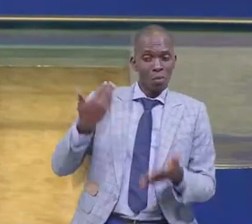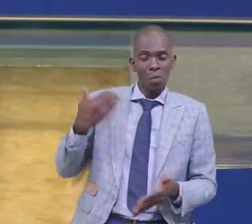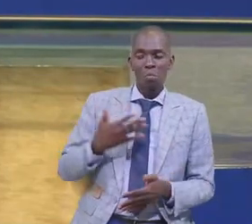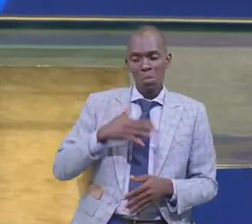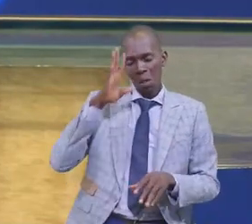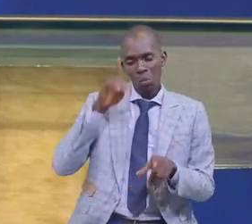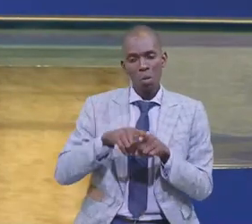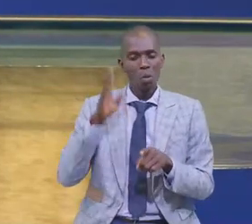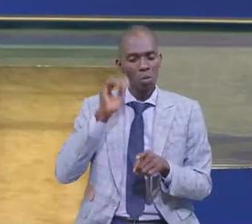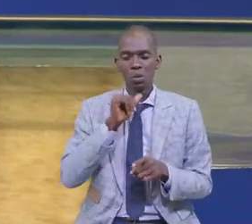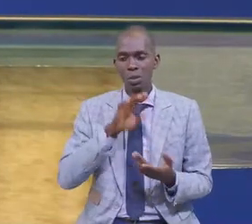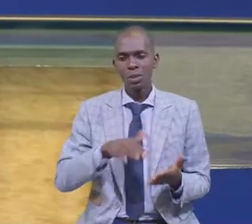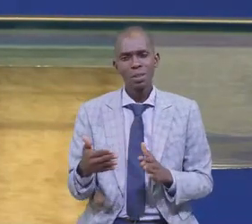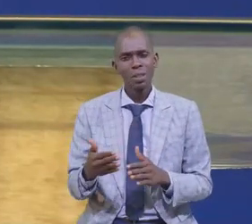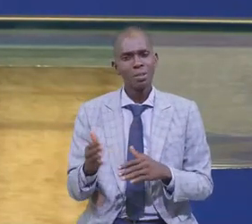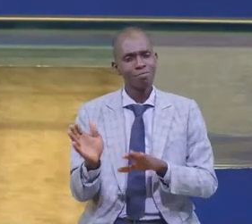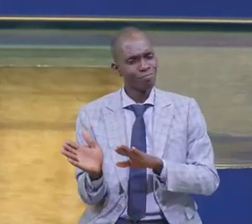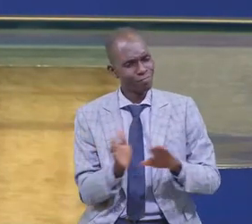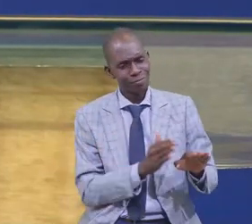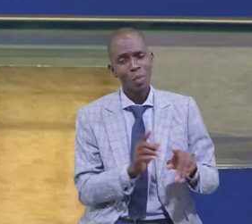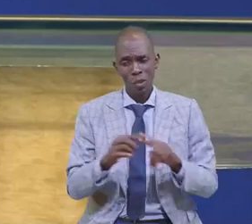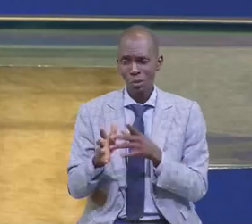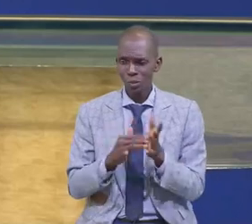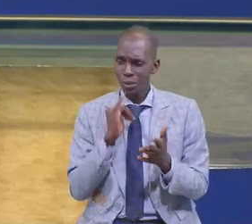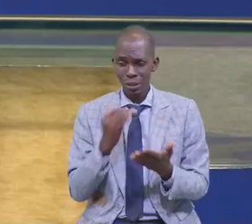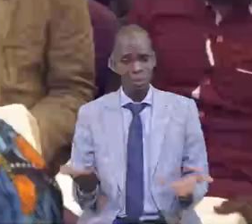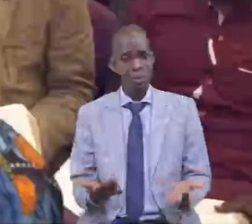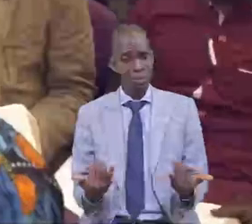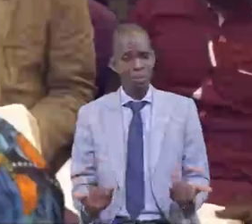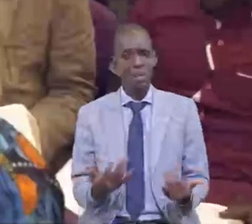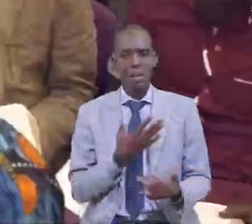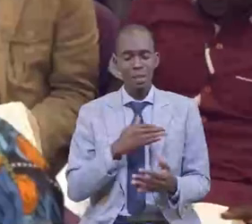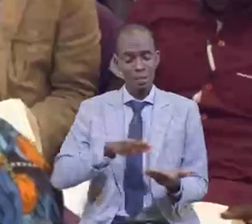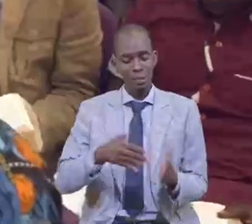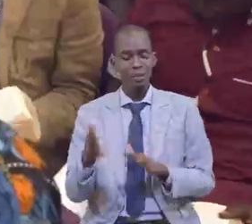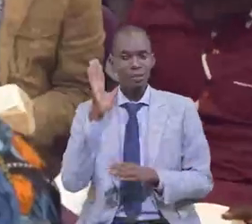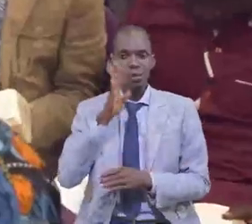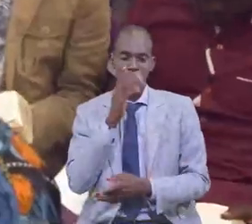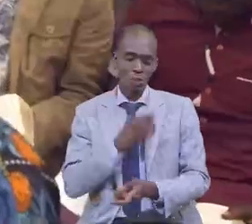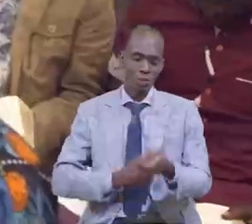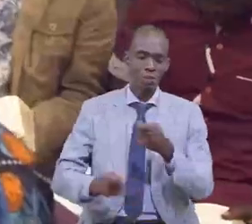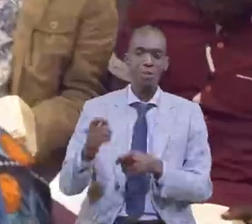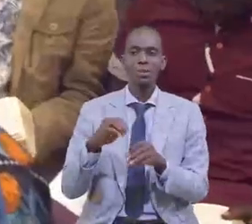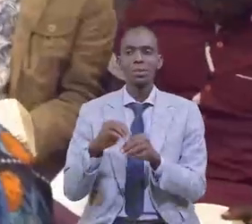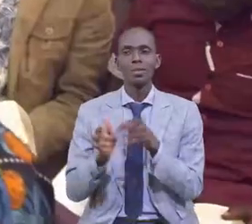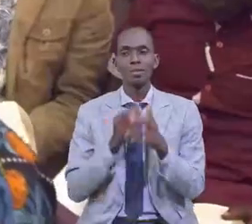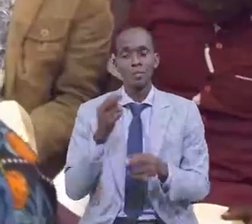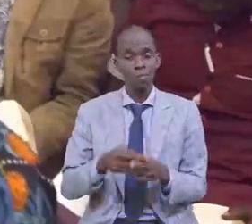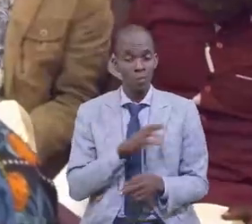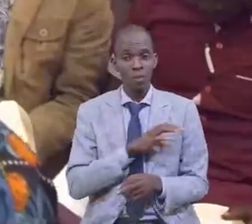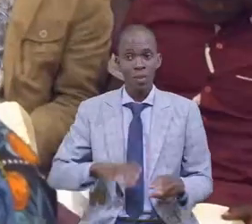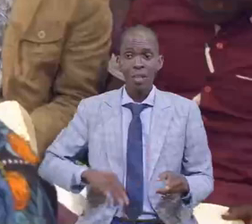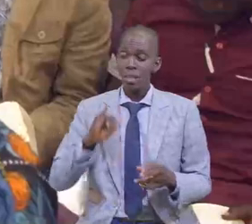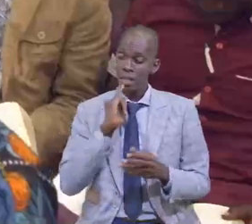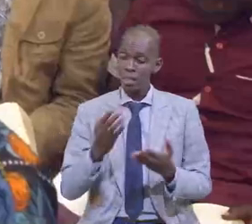pas mort. Mais il est ici maintenant et la mort sera révoquée. Il est ici maintenant